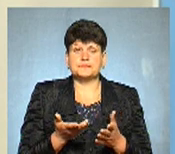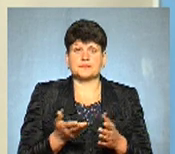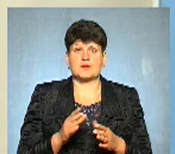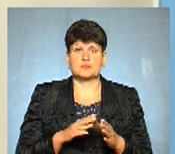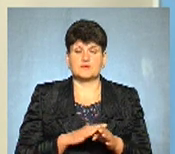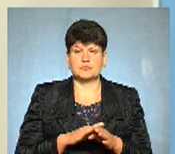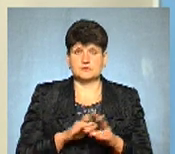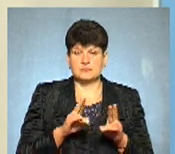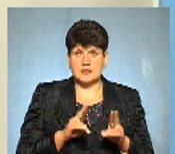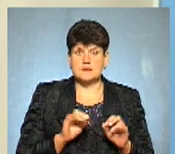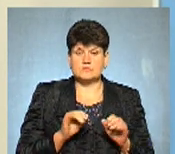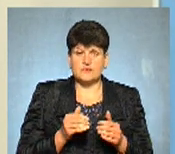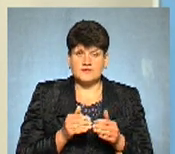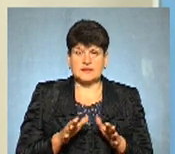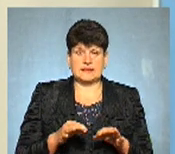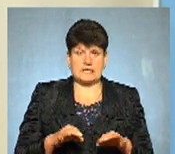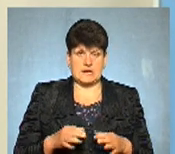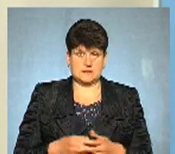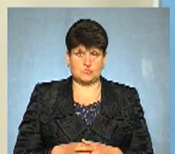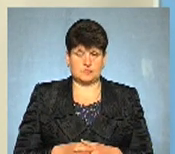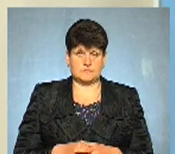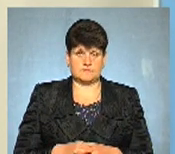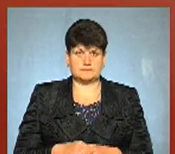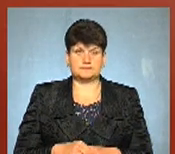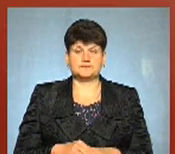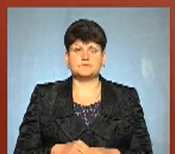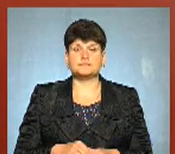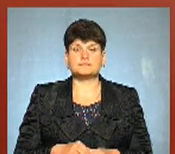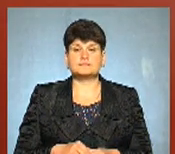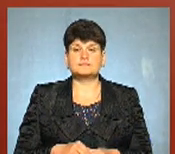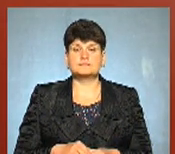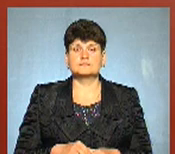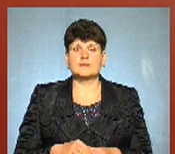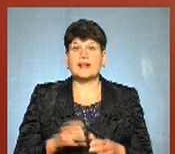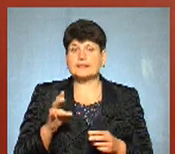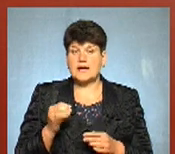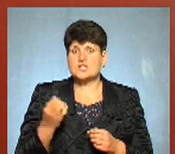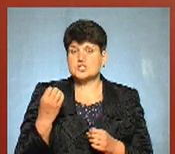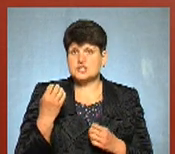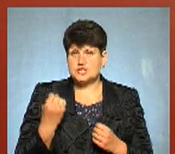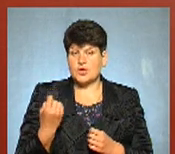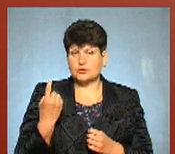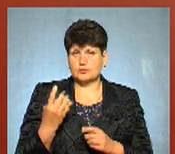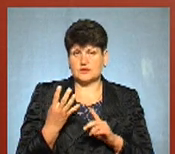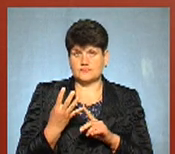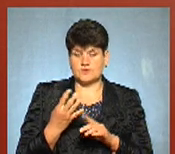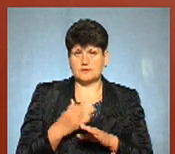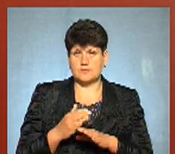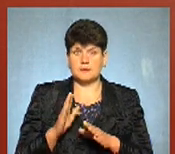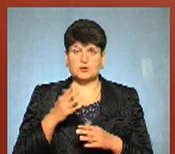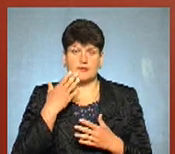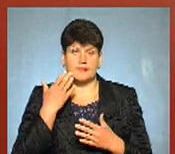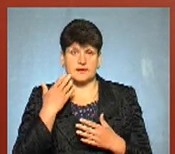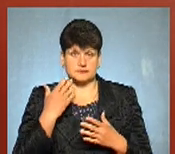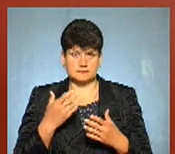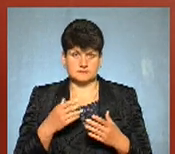правило, ми вже зможемо відкрити громадський транспорт. На ще одному етапі, на четвертому, має бути ще більше